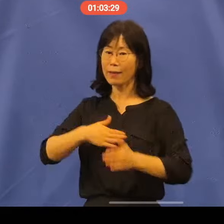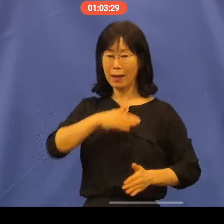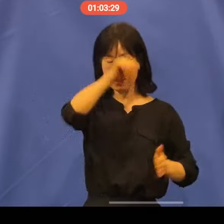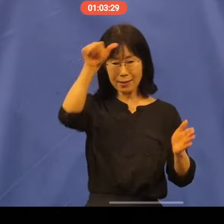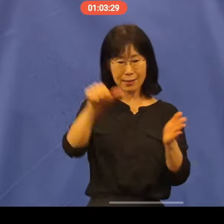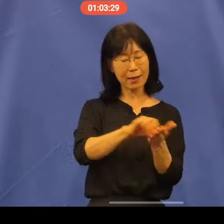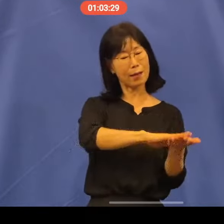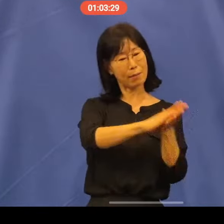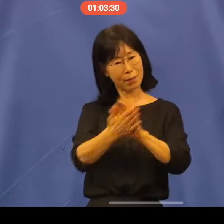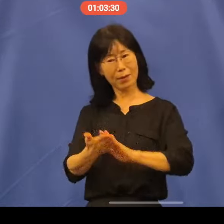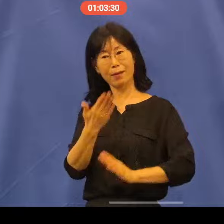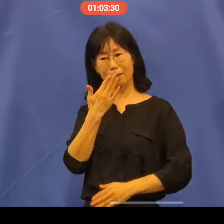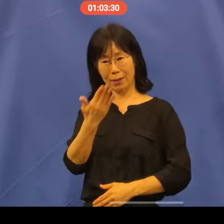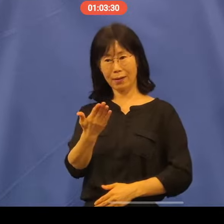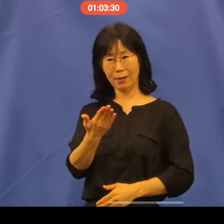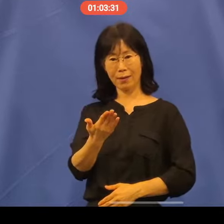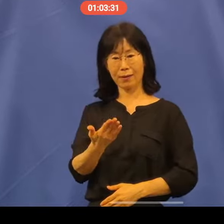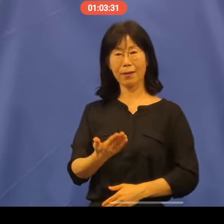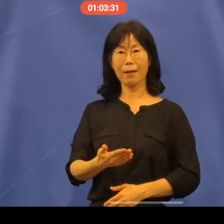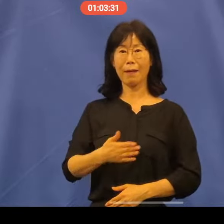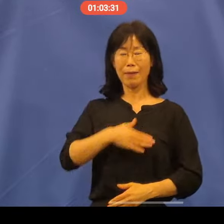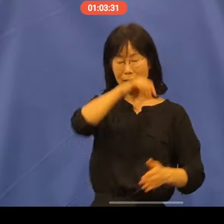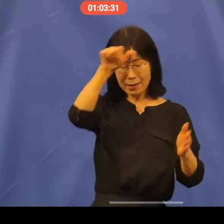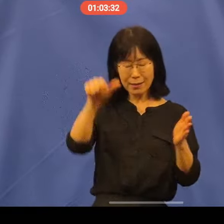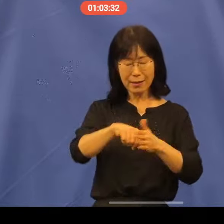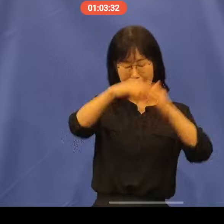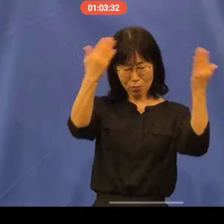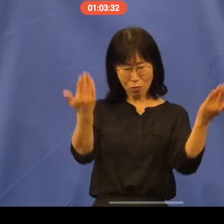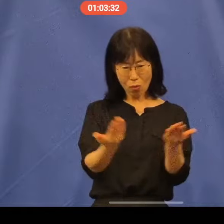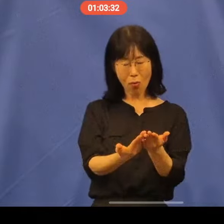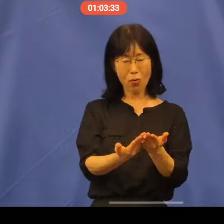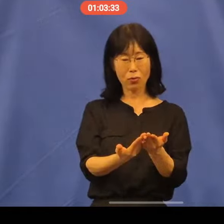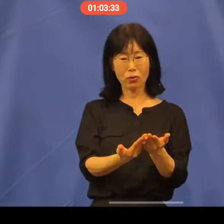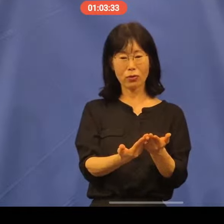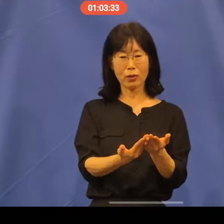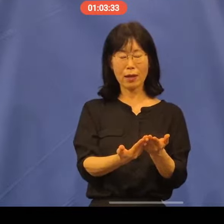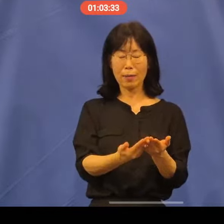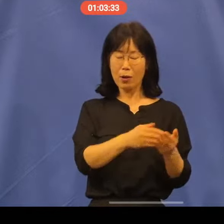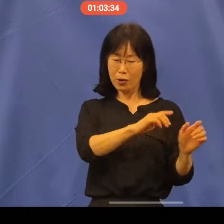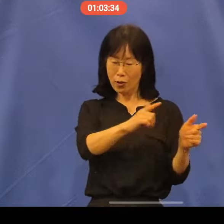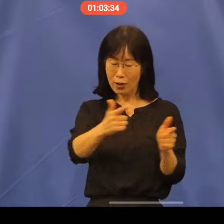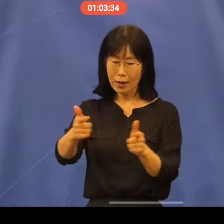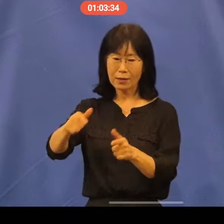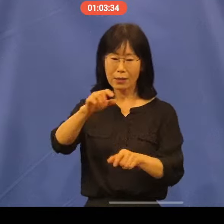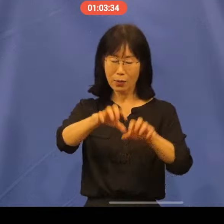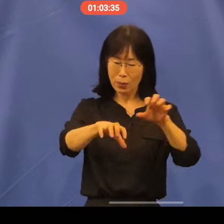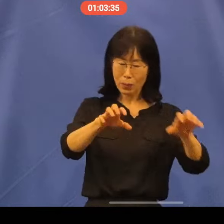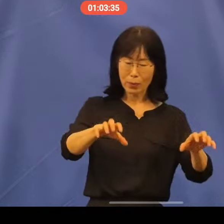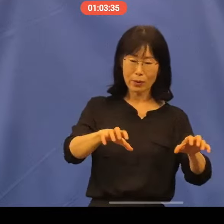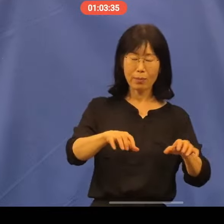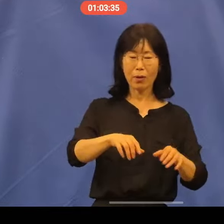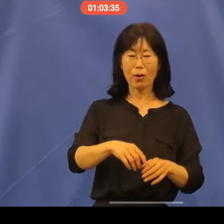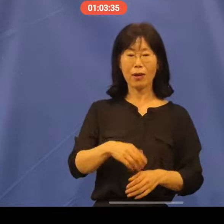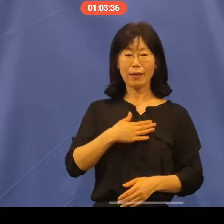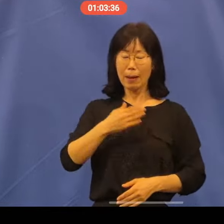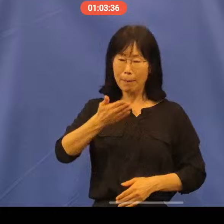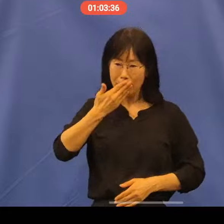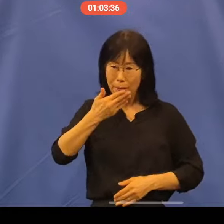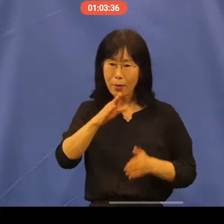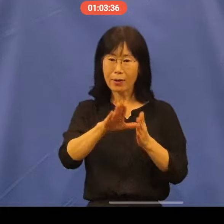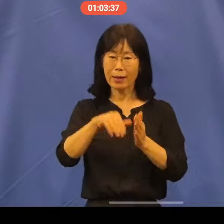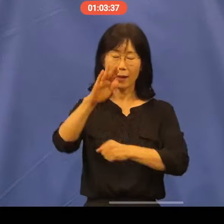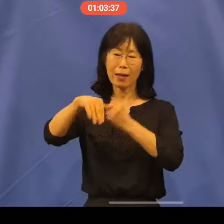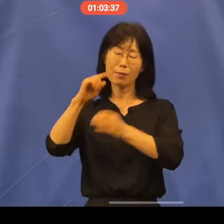그분에게 집중합시다. 우리의 삶의 모든 영역, 여러분 항상 밥을 먹을 때도 하나님의 영광을